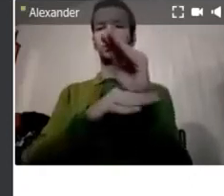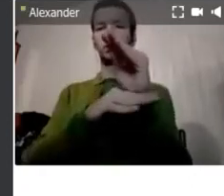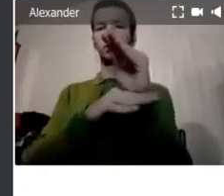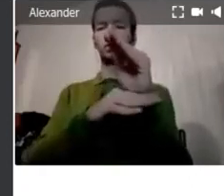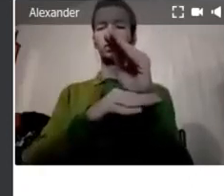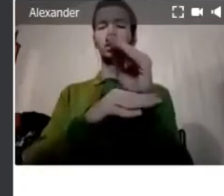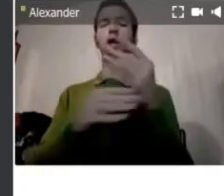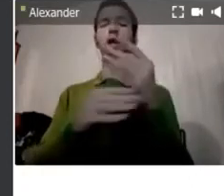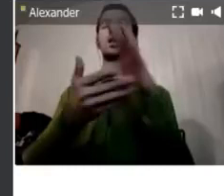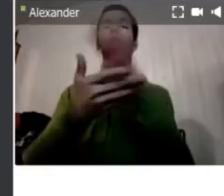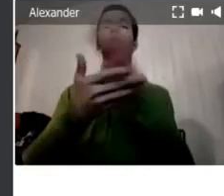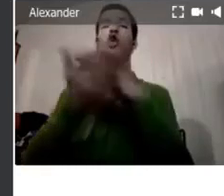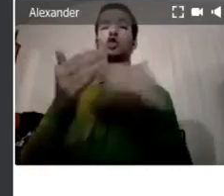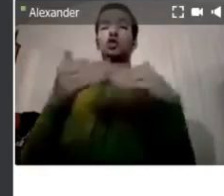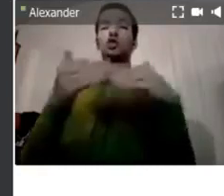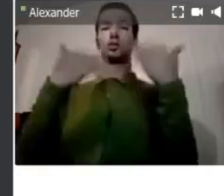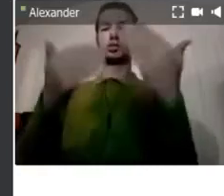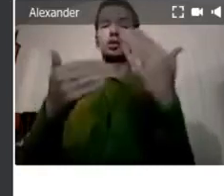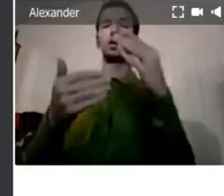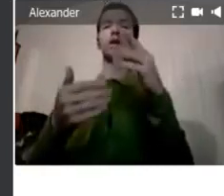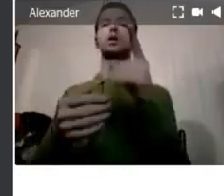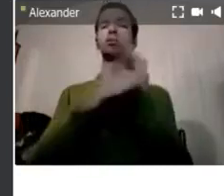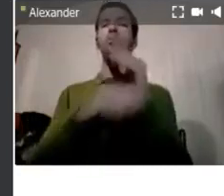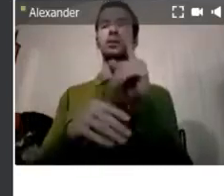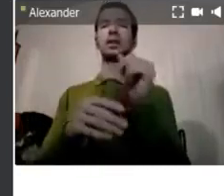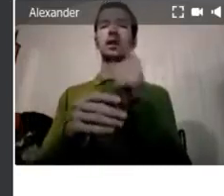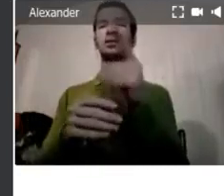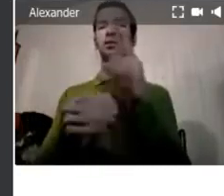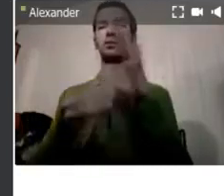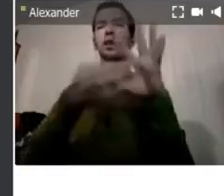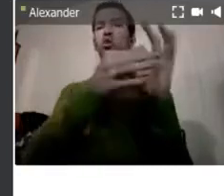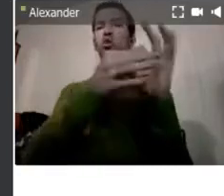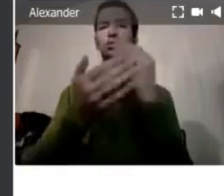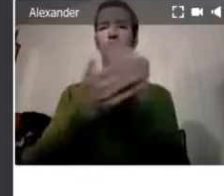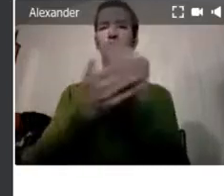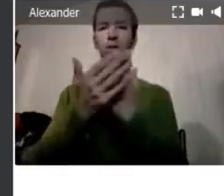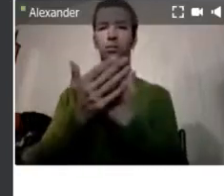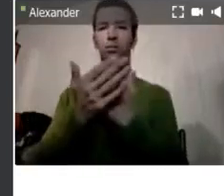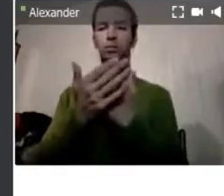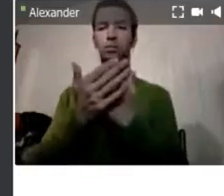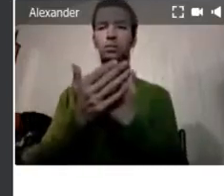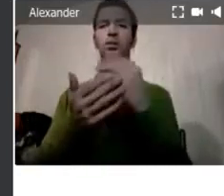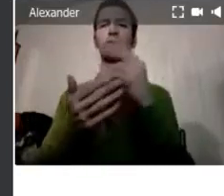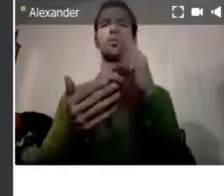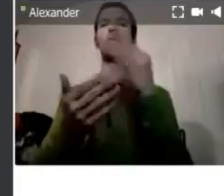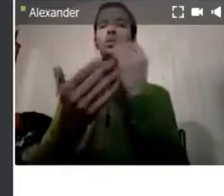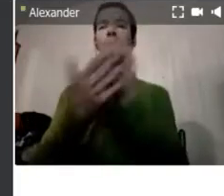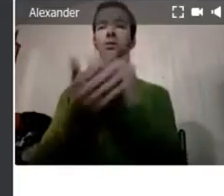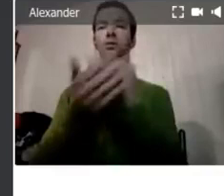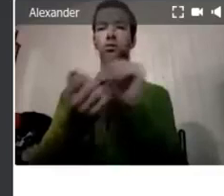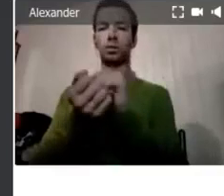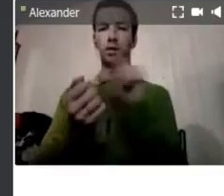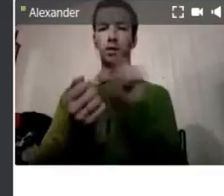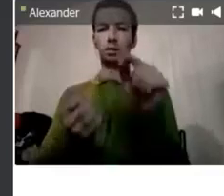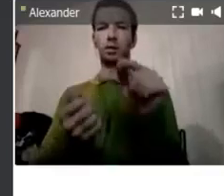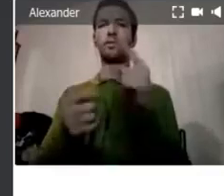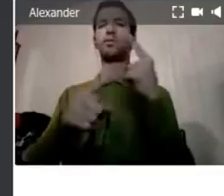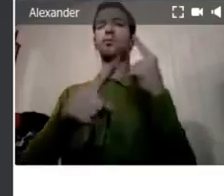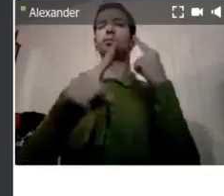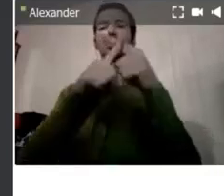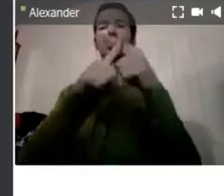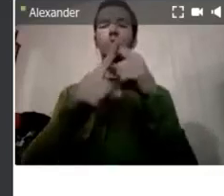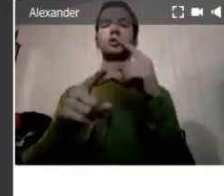вот эти вот три отдельно, да, три из семи, я их выделил специально.